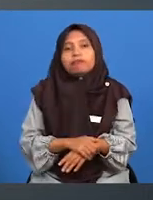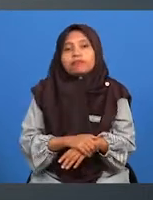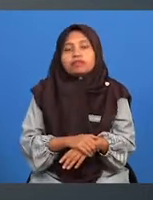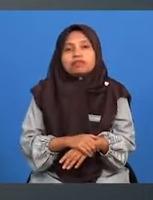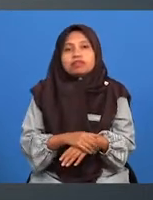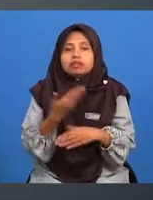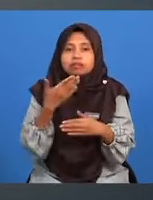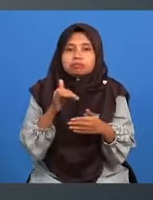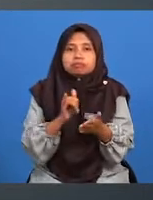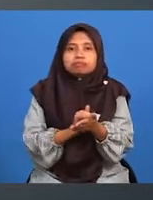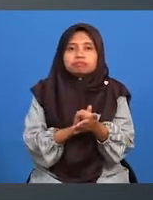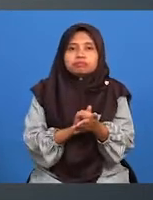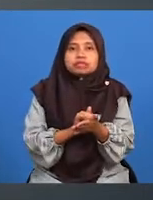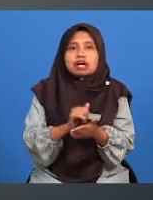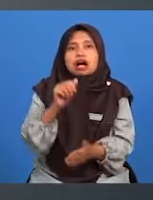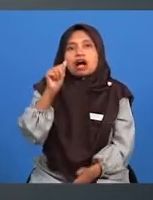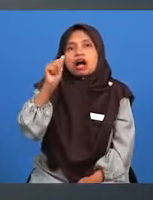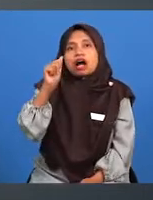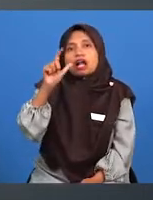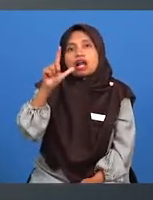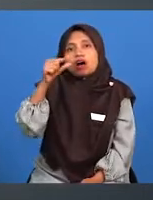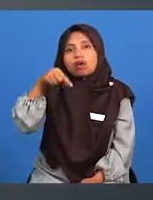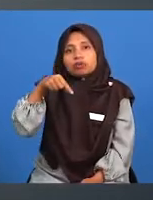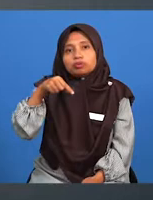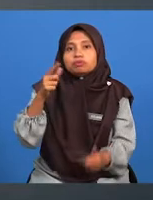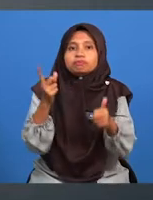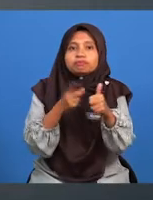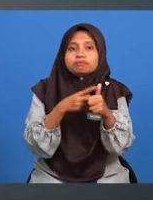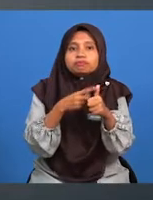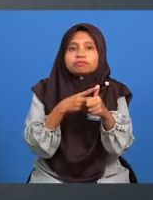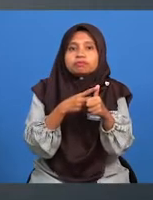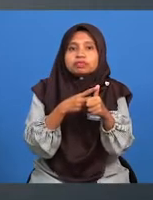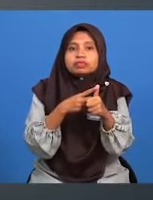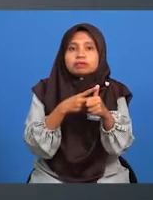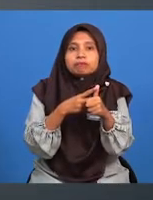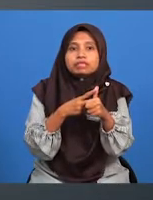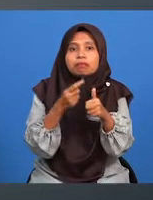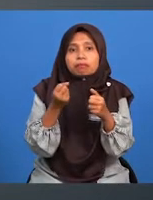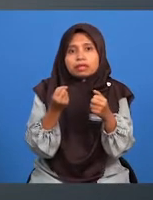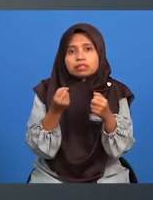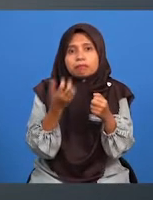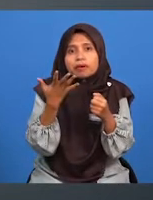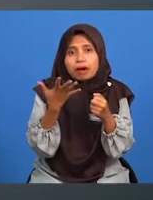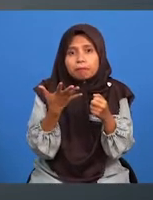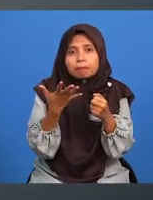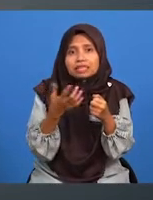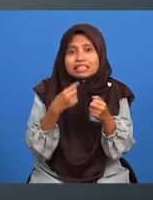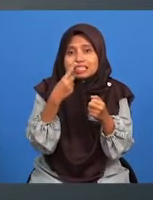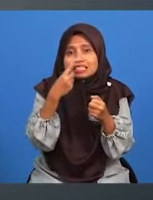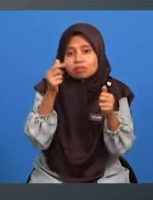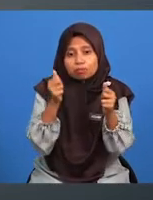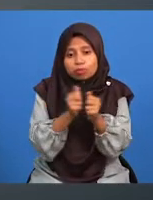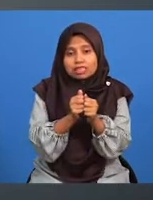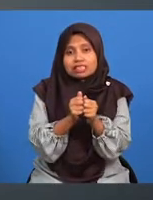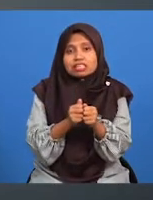Manakala syarat bagi sirah al-qardu ialah, pertama, kadar pinjaman mestilah disebut